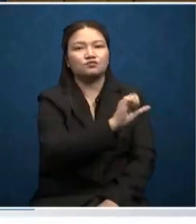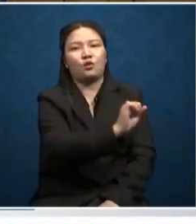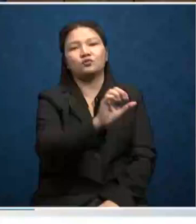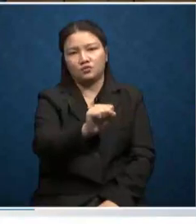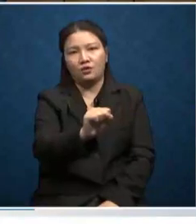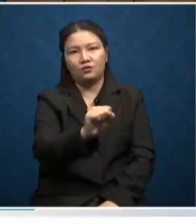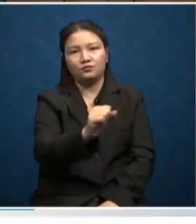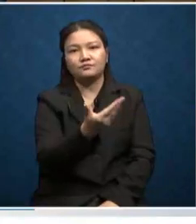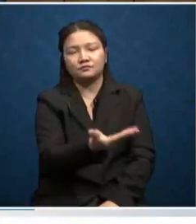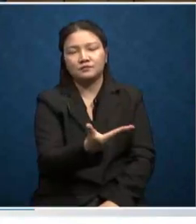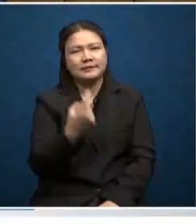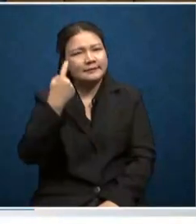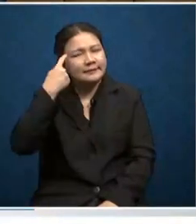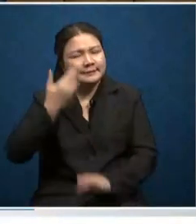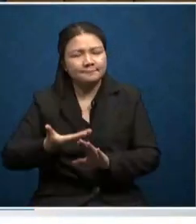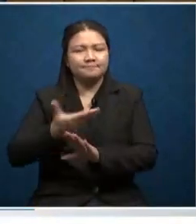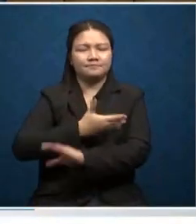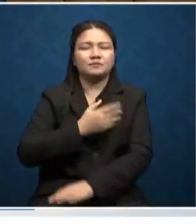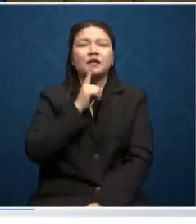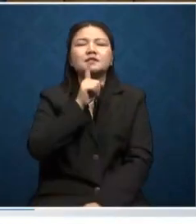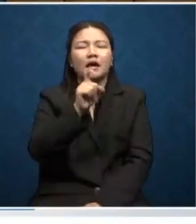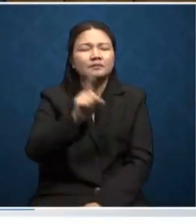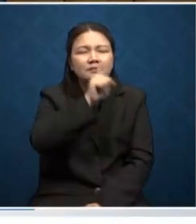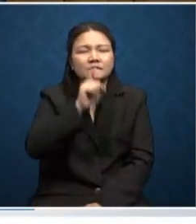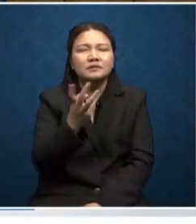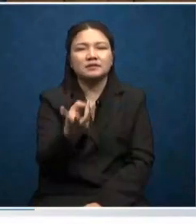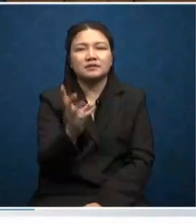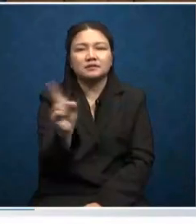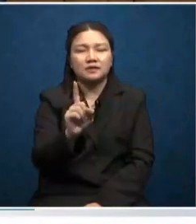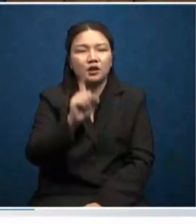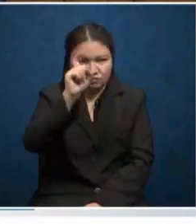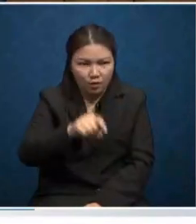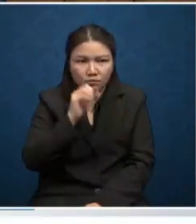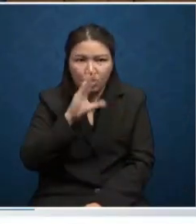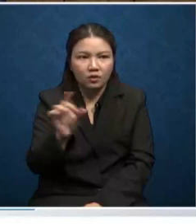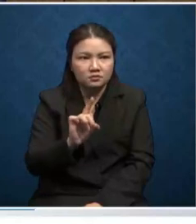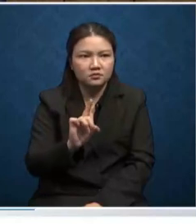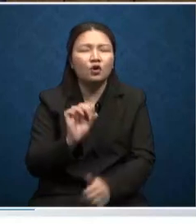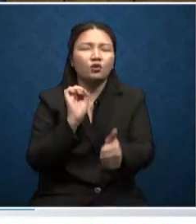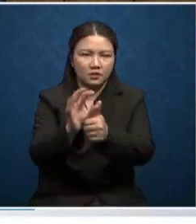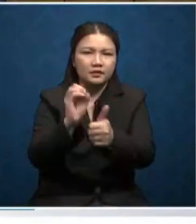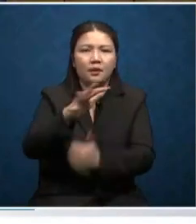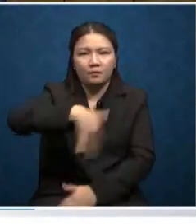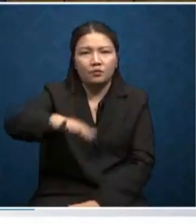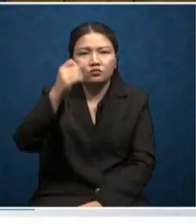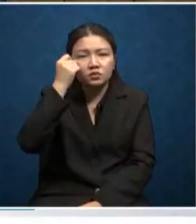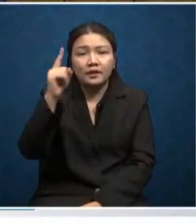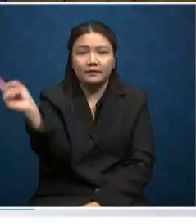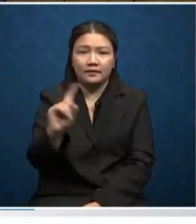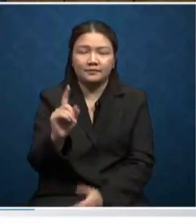จึงขออนุญาตตั้งข้อสังเกตด้วยความเคารพท่านผู้ปติและจำเป็นที่จะต้องพูดณที่นี้